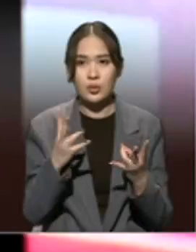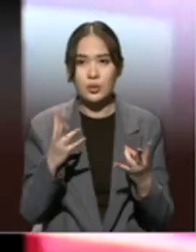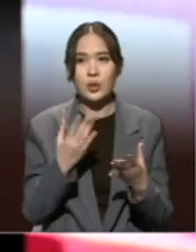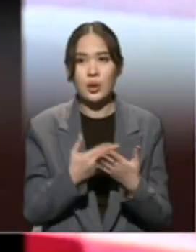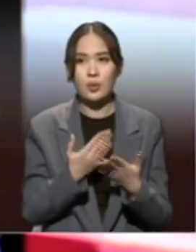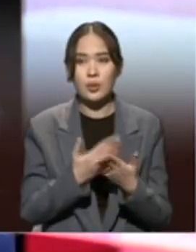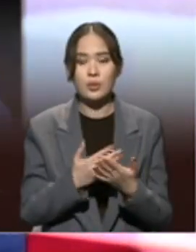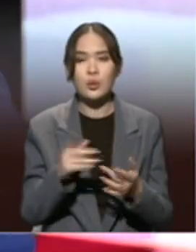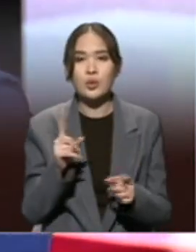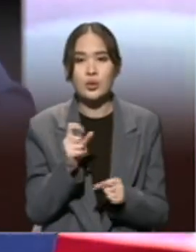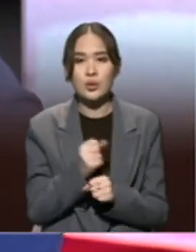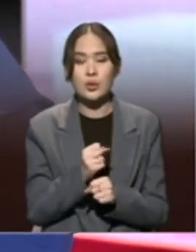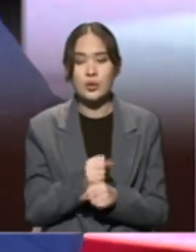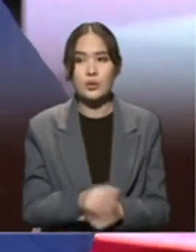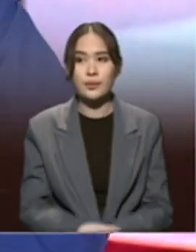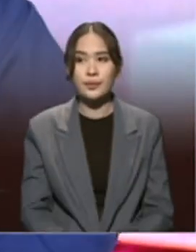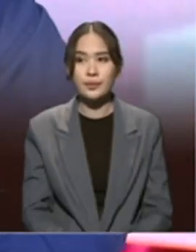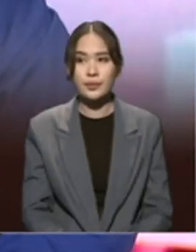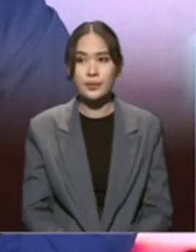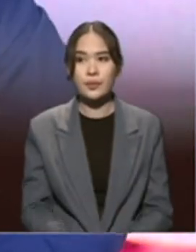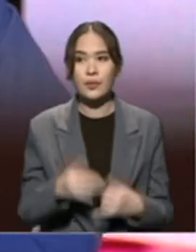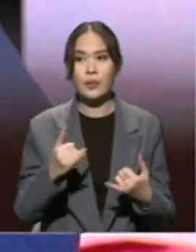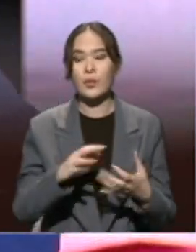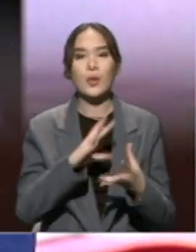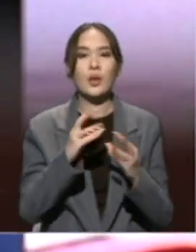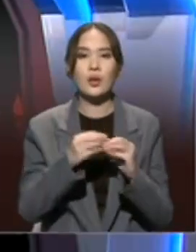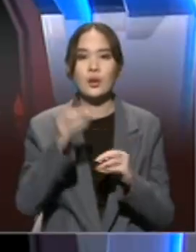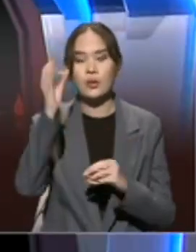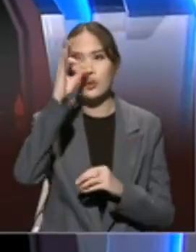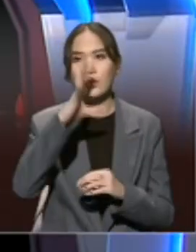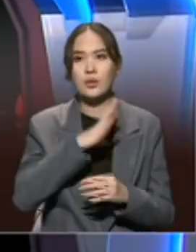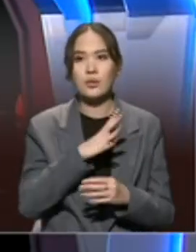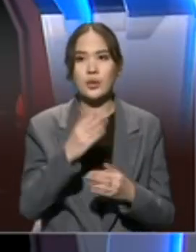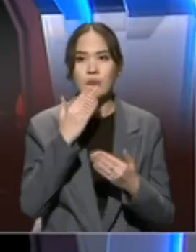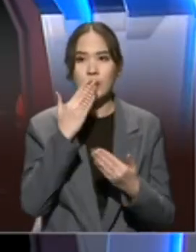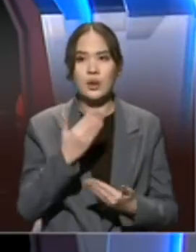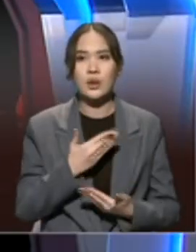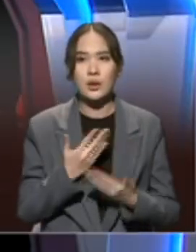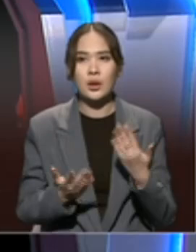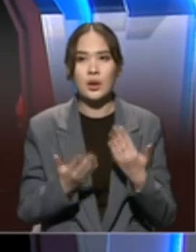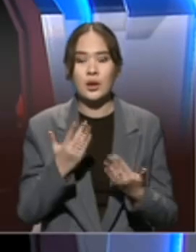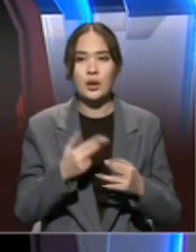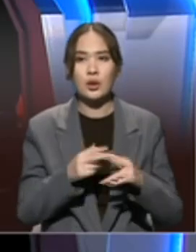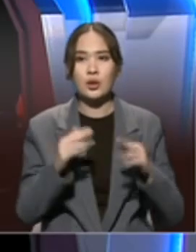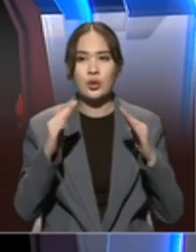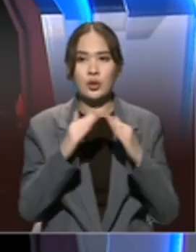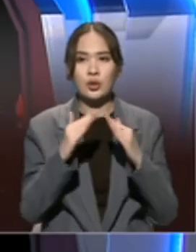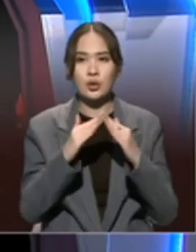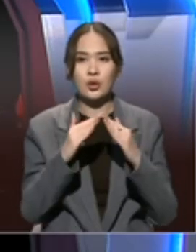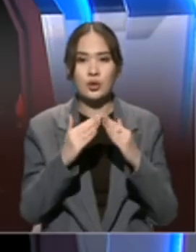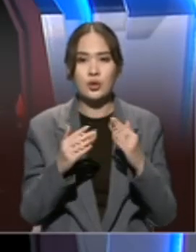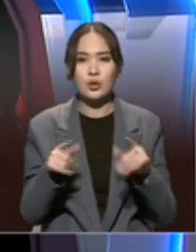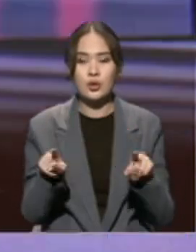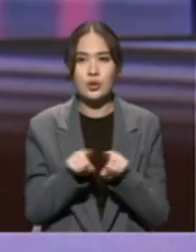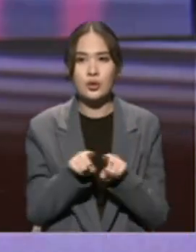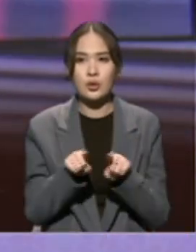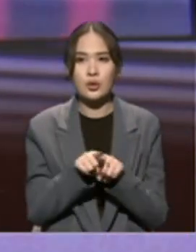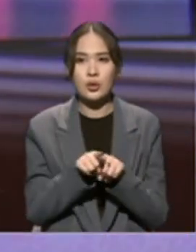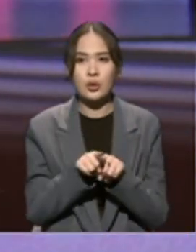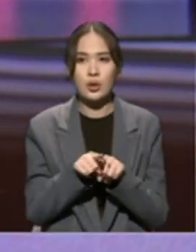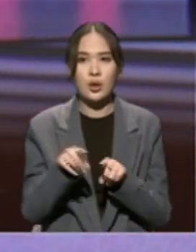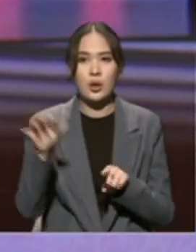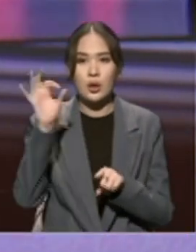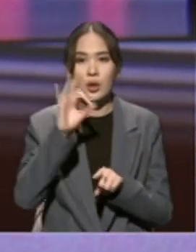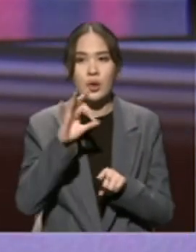екен. Дәулет мырза, осы тақырыпты қозғасаңыз деп маған жазған ғой, енді айналып келгенде өзі үйді де мынау бұқаралық